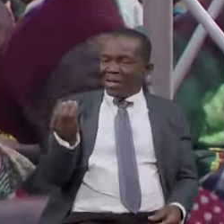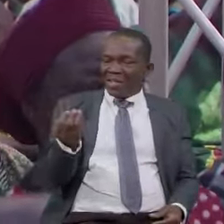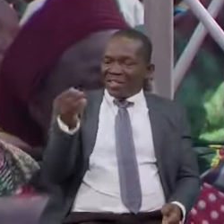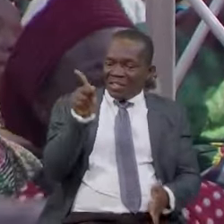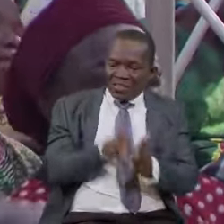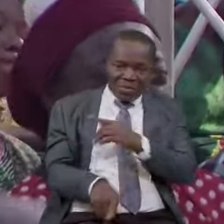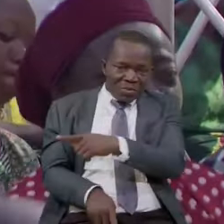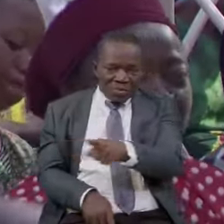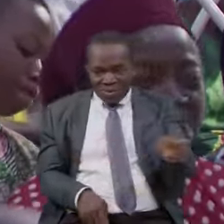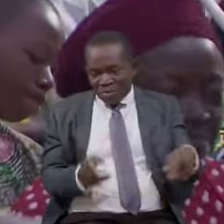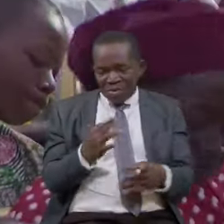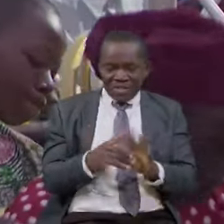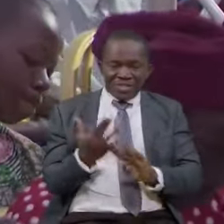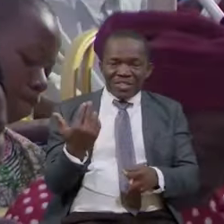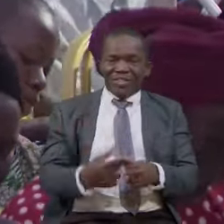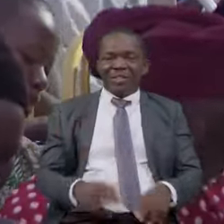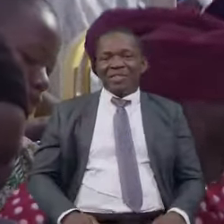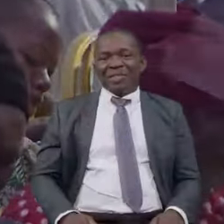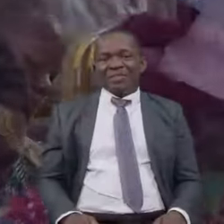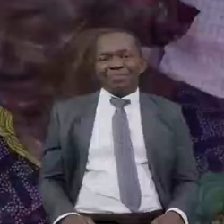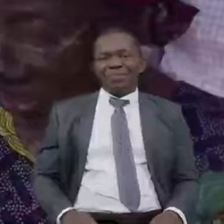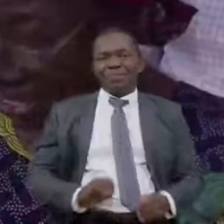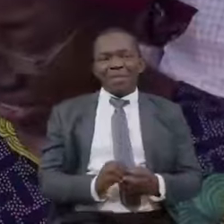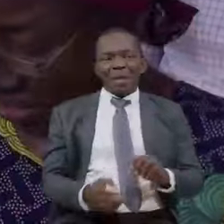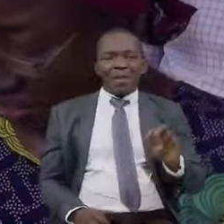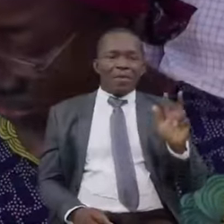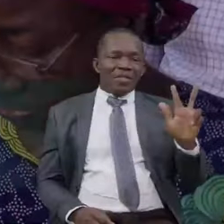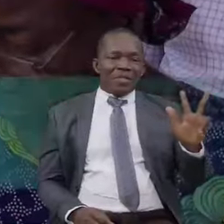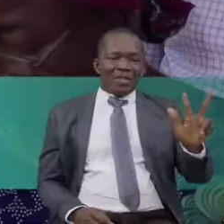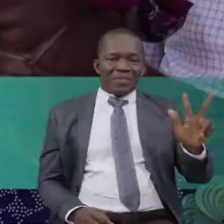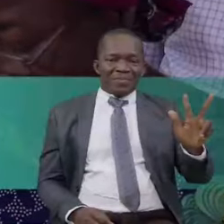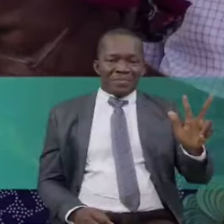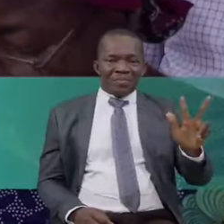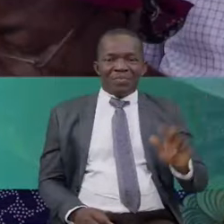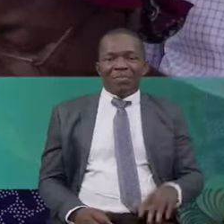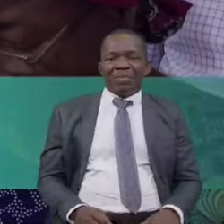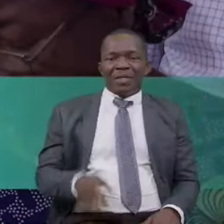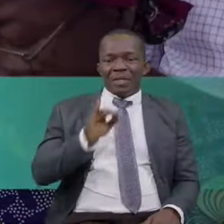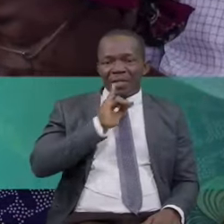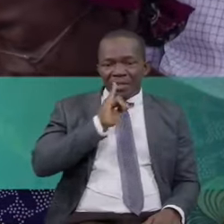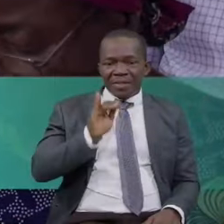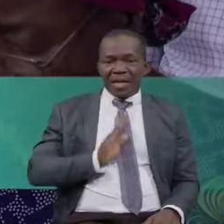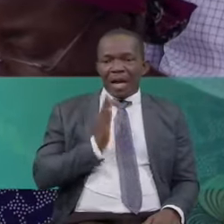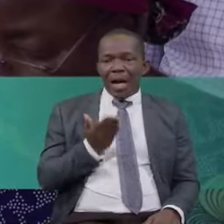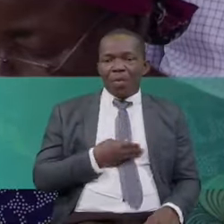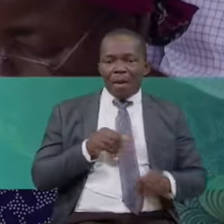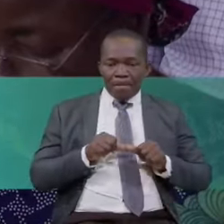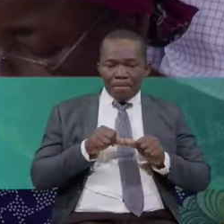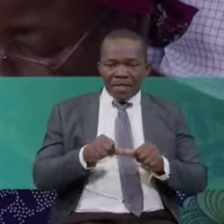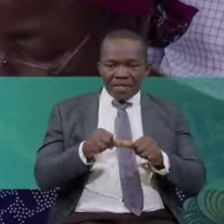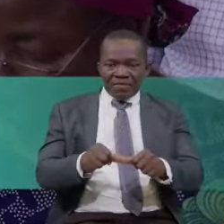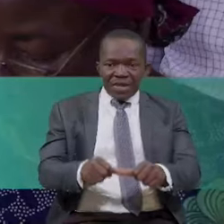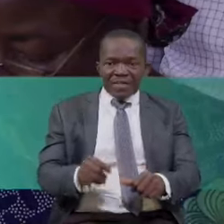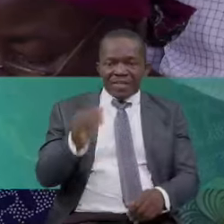Jésus 3è point maintenant 3è point notre persévérance en possédant